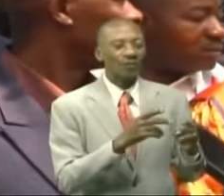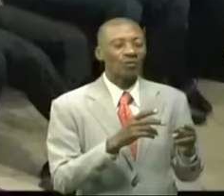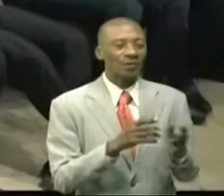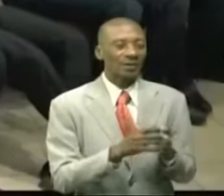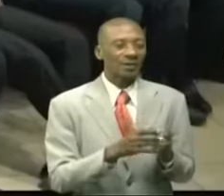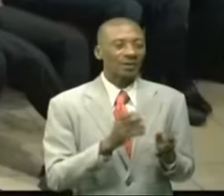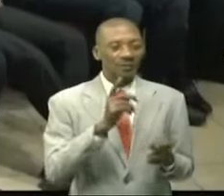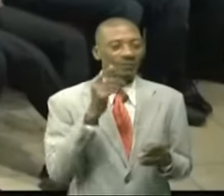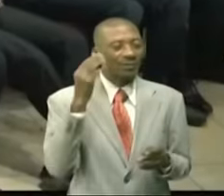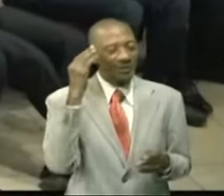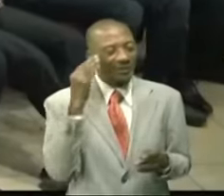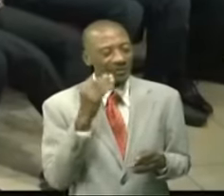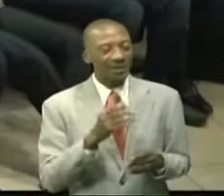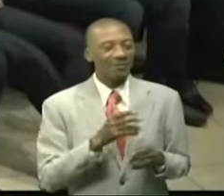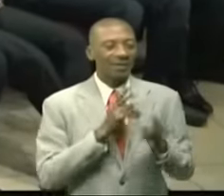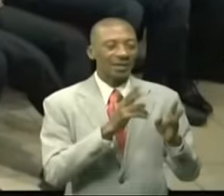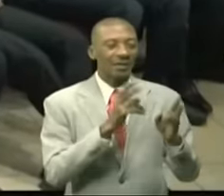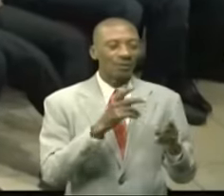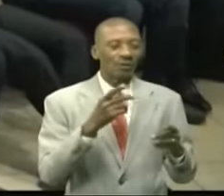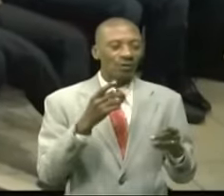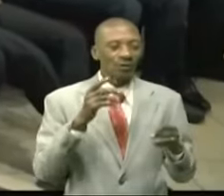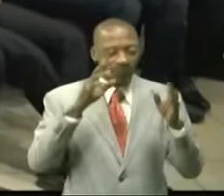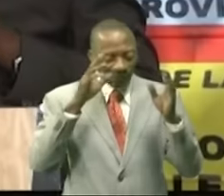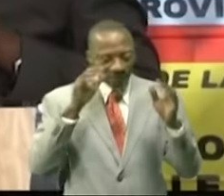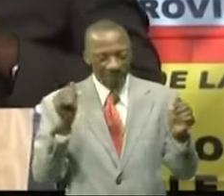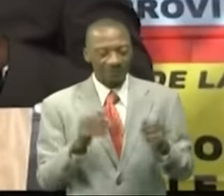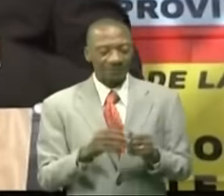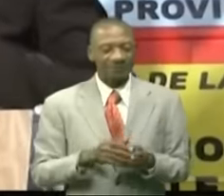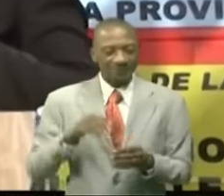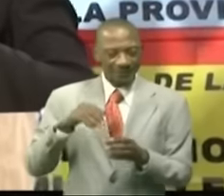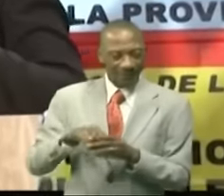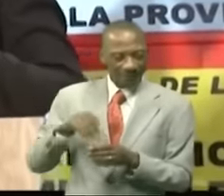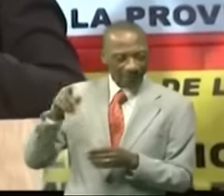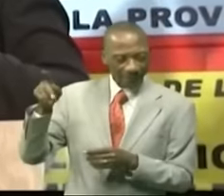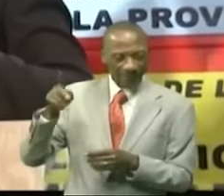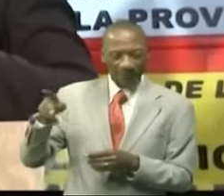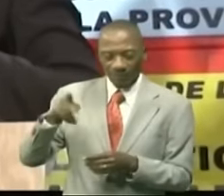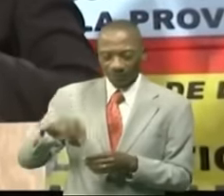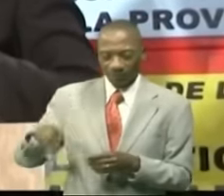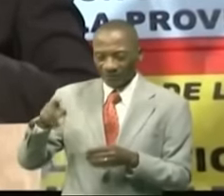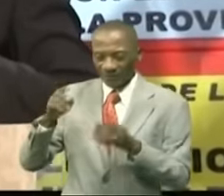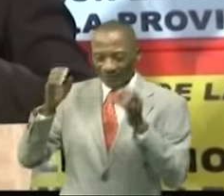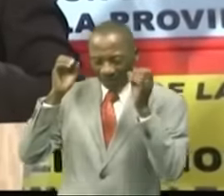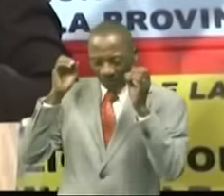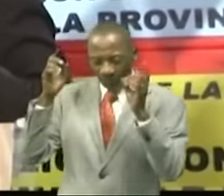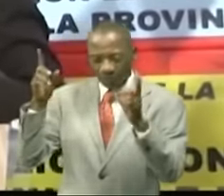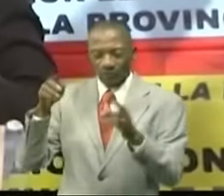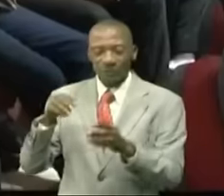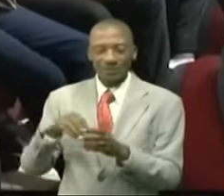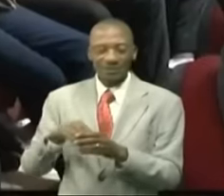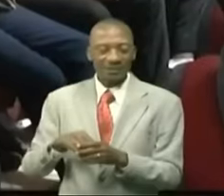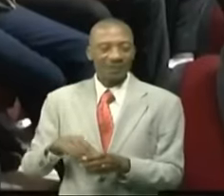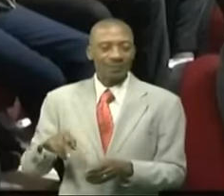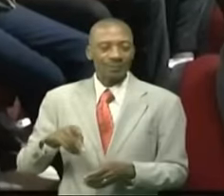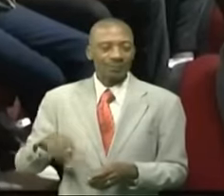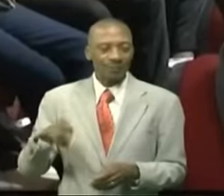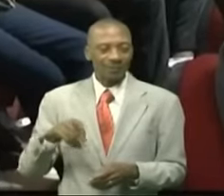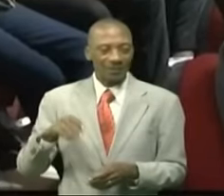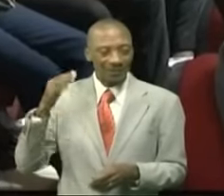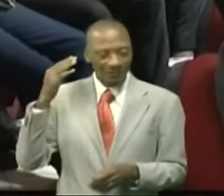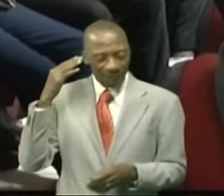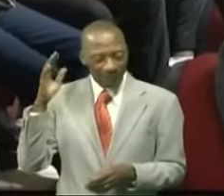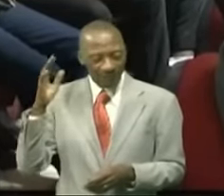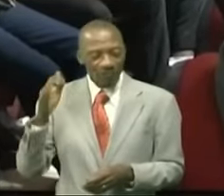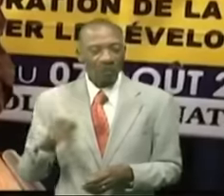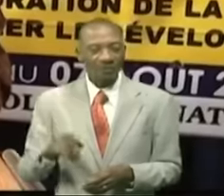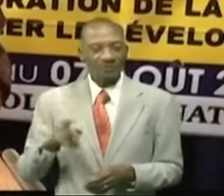gouvernance. Dans la province éducationnelle Kinshasa-Lukunga, le prophète Yoy Bokete Jean-Pierre a, au nom du ministre provincial de